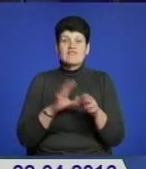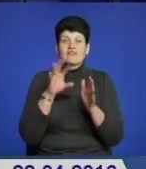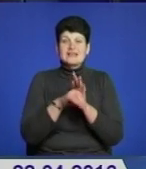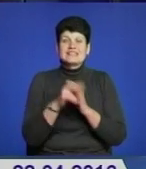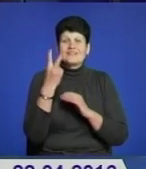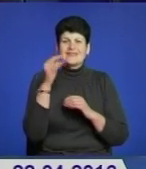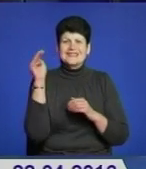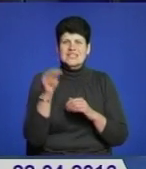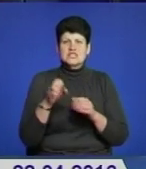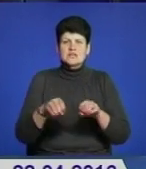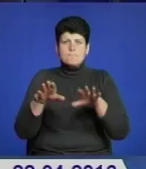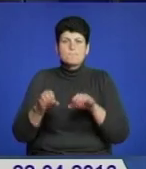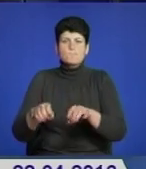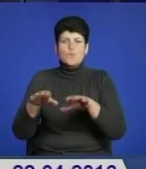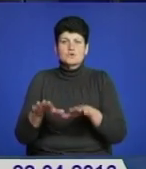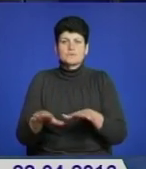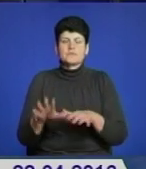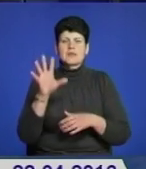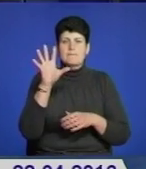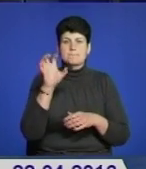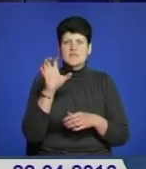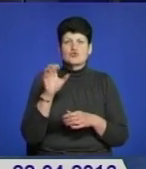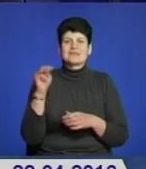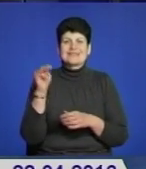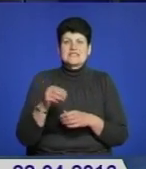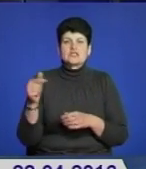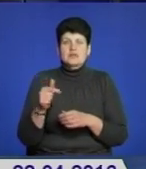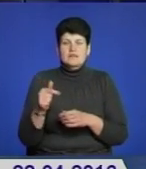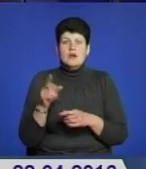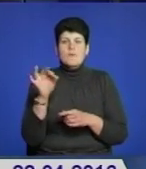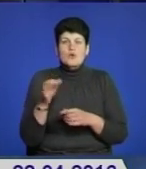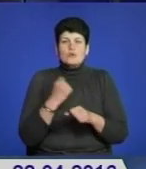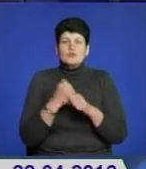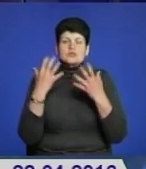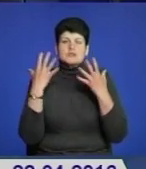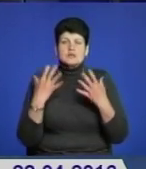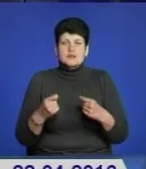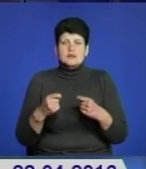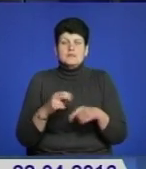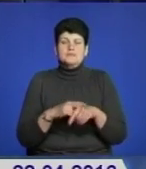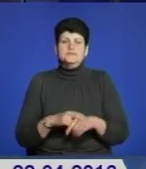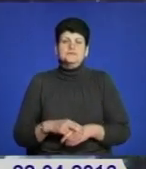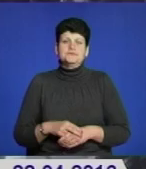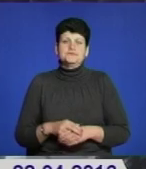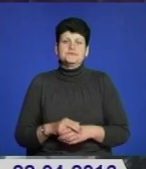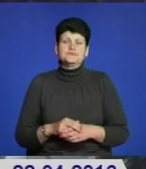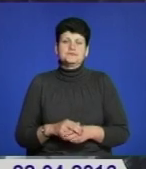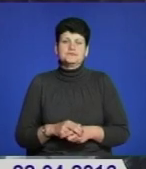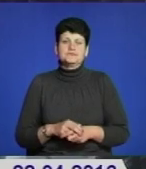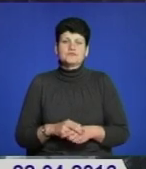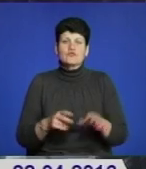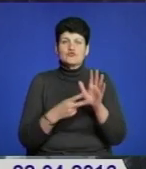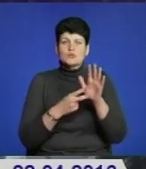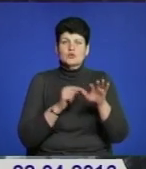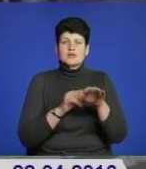майже 2000 постанов на понад 500 тисяч гривень. Про будні патрульних поліцейських Тернополя у сюжеті. О 7